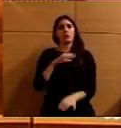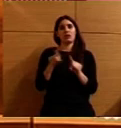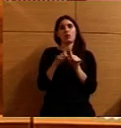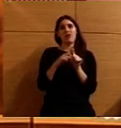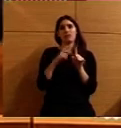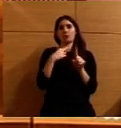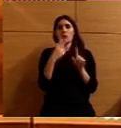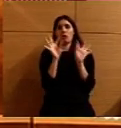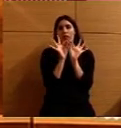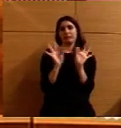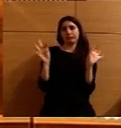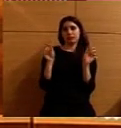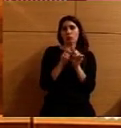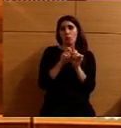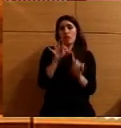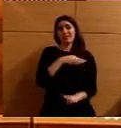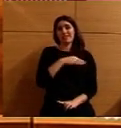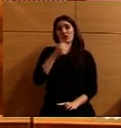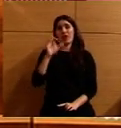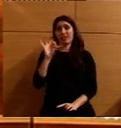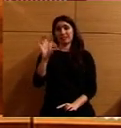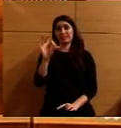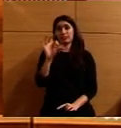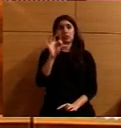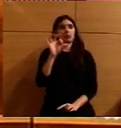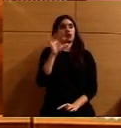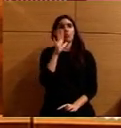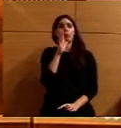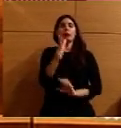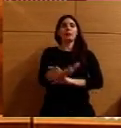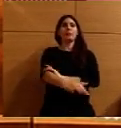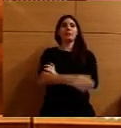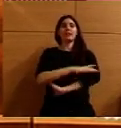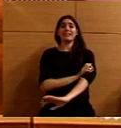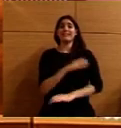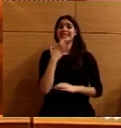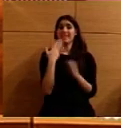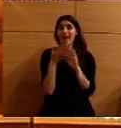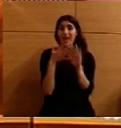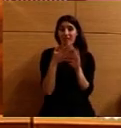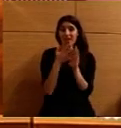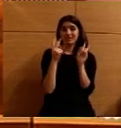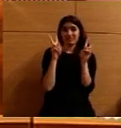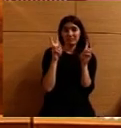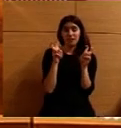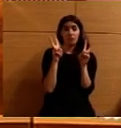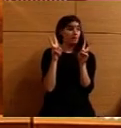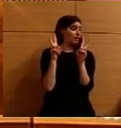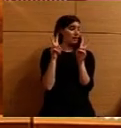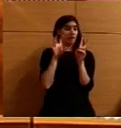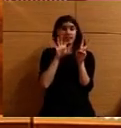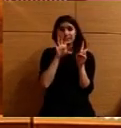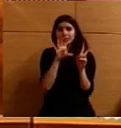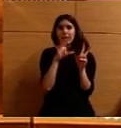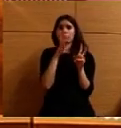Andrés, perquè també alguna vegada ens elogia, vull dir que quan fa referència als estats, en la moció fa